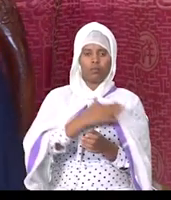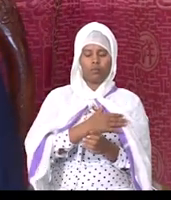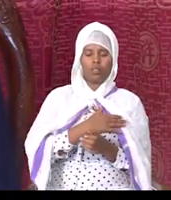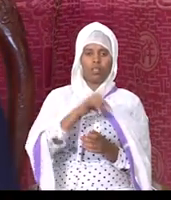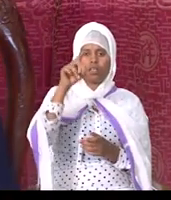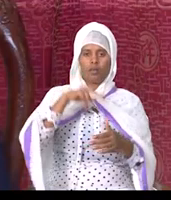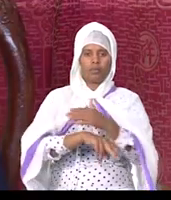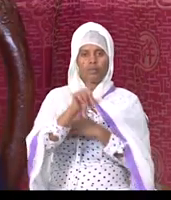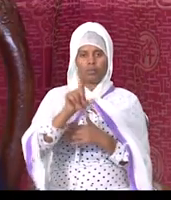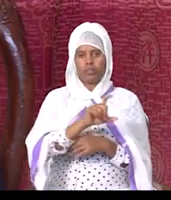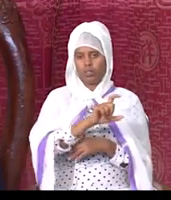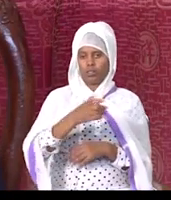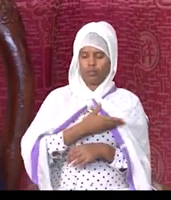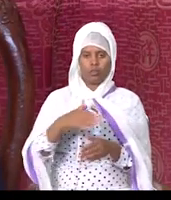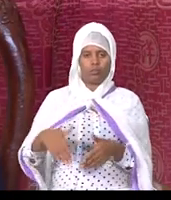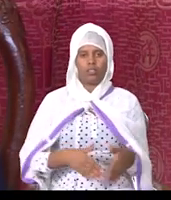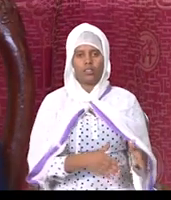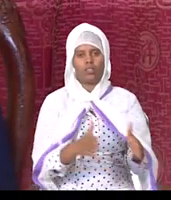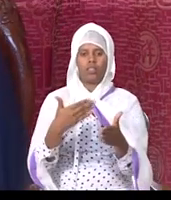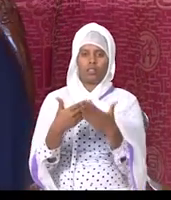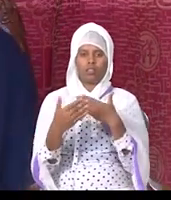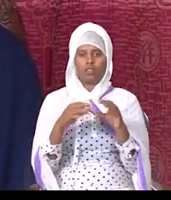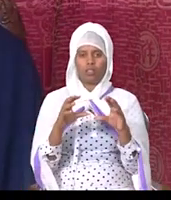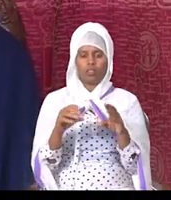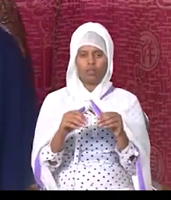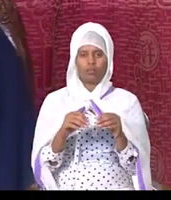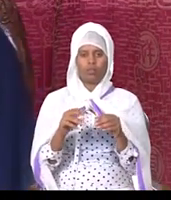ክርስቶስ ኣምላኽና ኩሉ ኣብ መስቀል ብዙሕ መንገድታት ቀይርልና እዩ